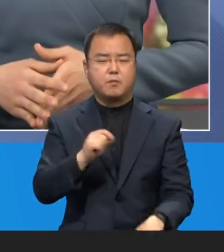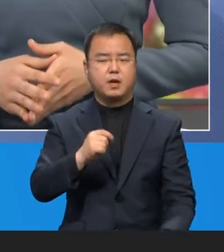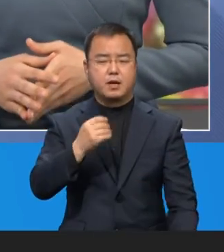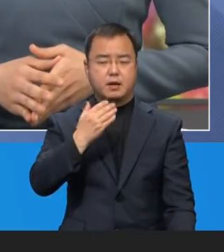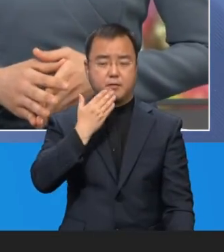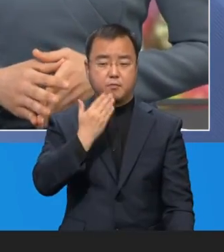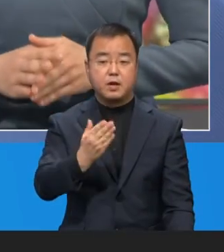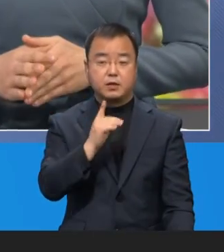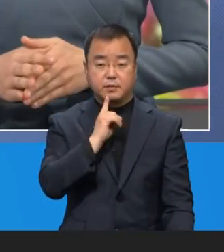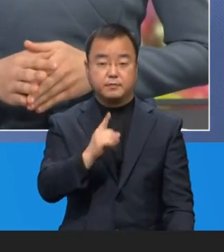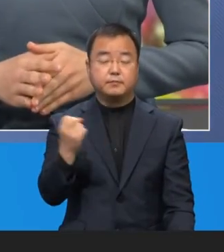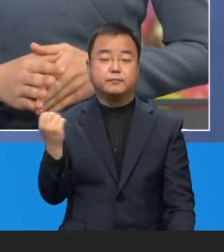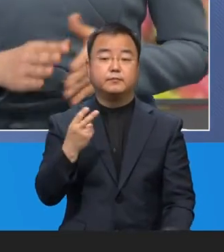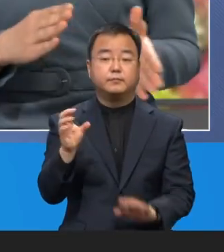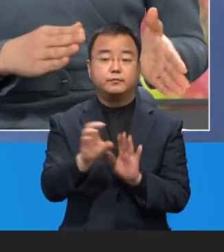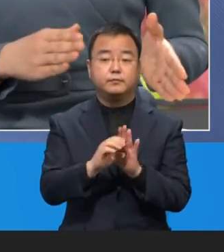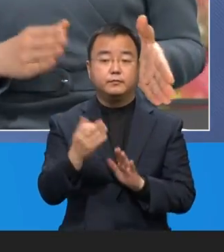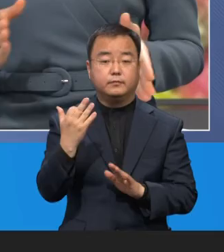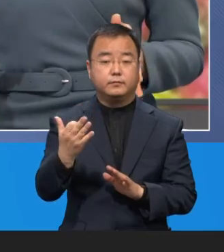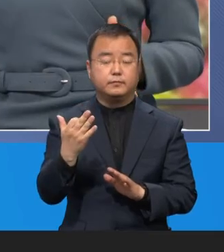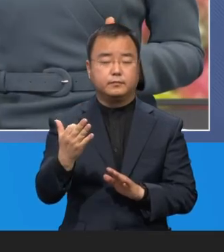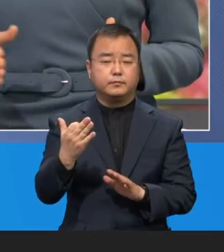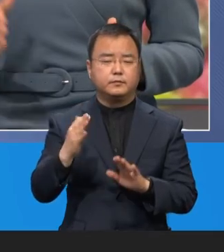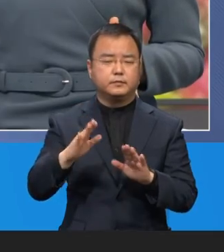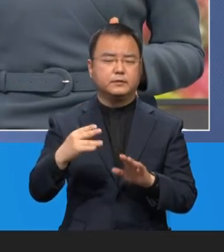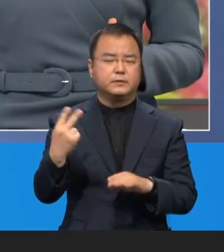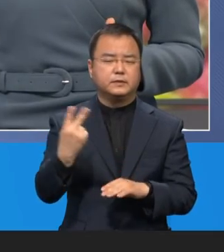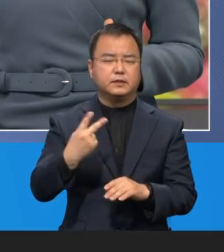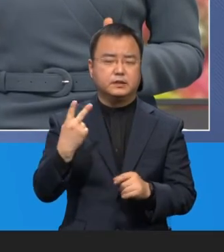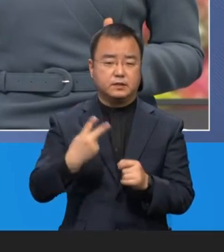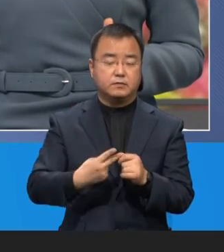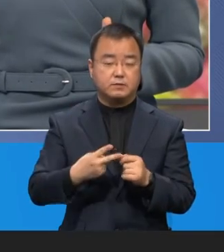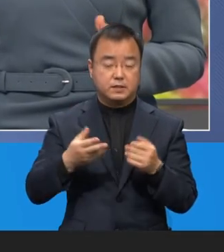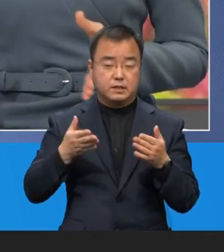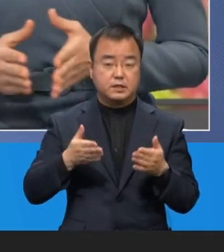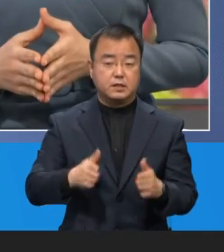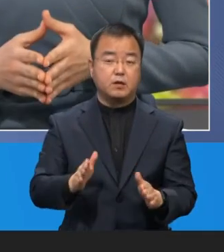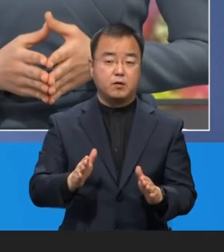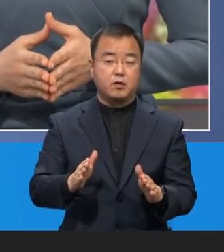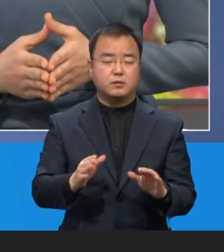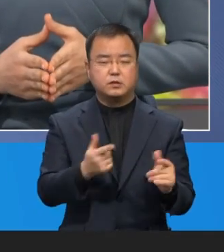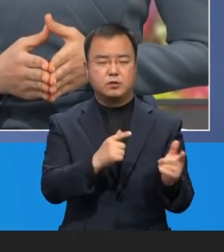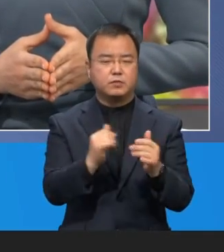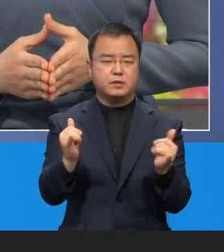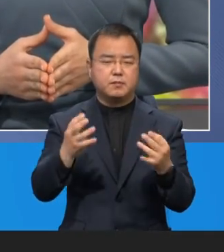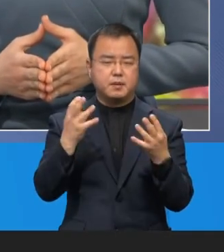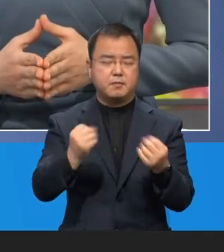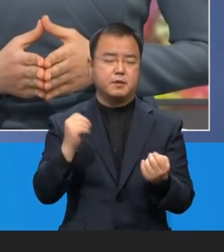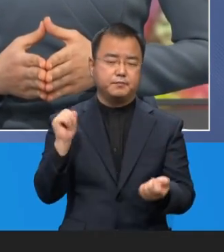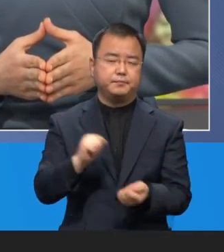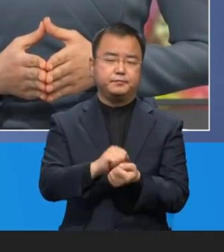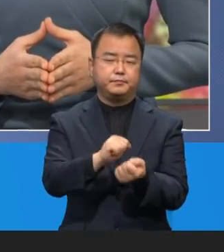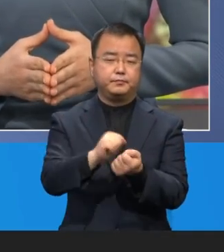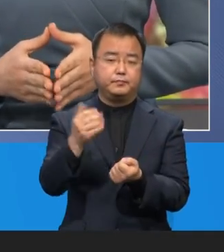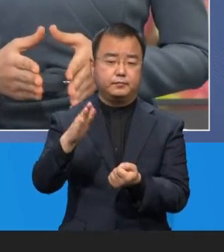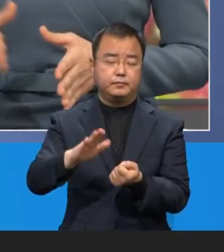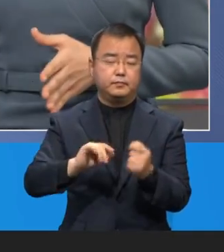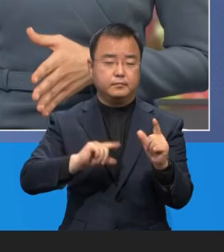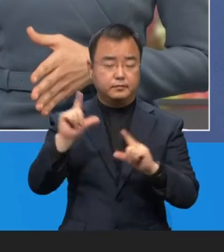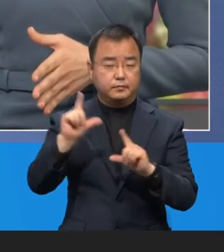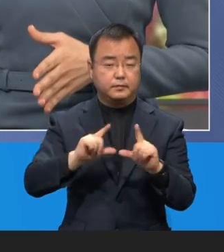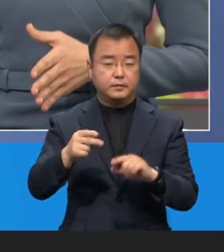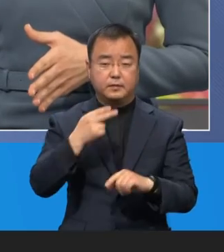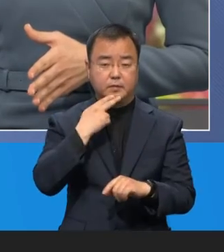있다는 겁니다. 또 코로나19는 밀레니얼 세대 등 젊은 세대에서 급증을 했는데 이들 중 다수는 증상이 없고 노인들에게 이